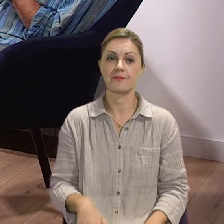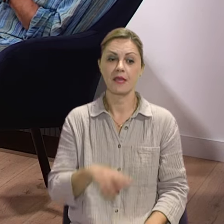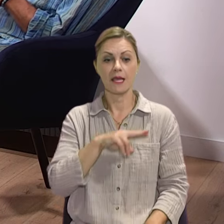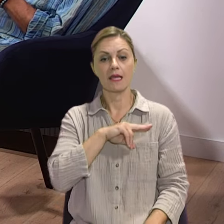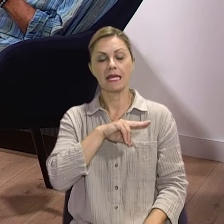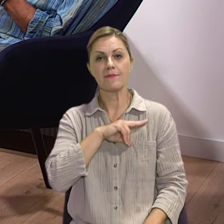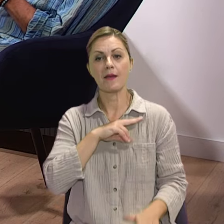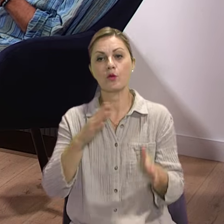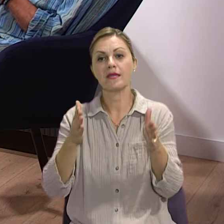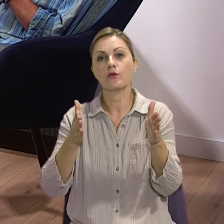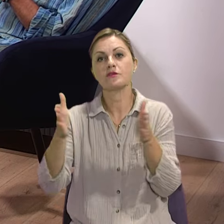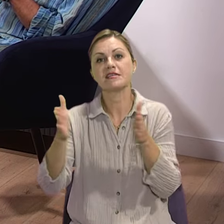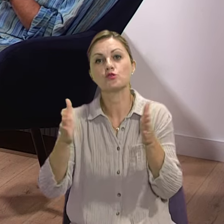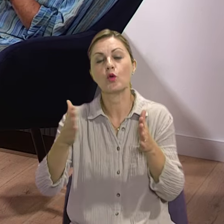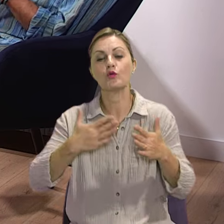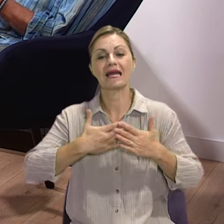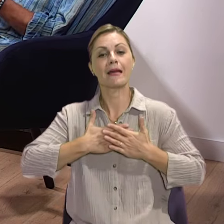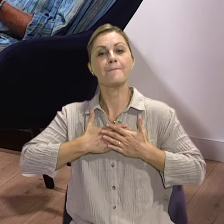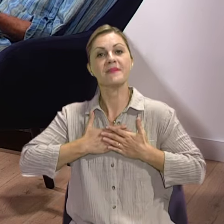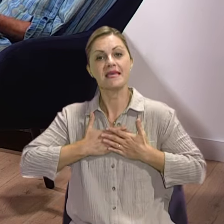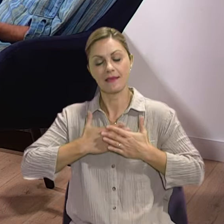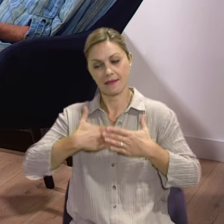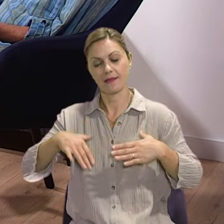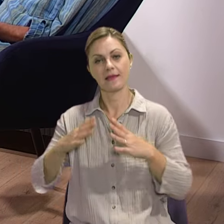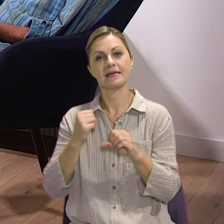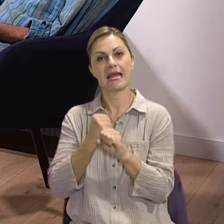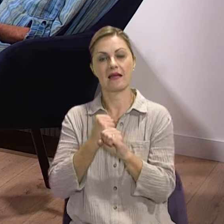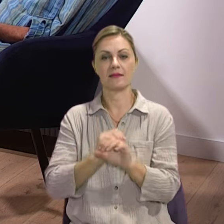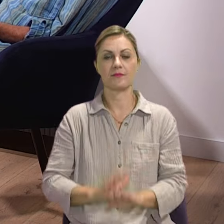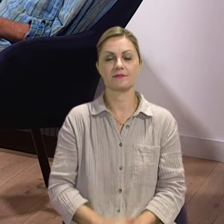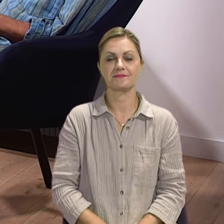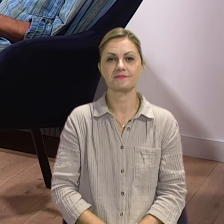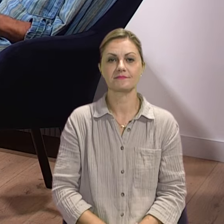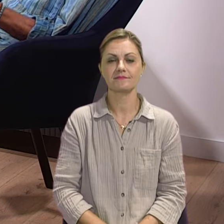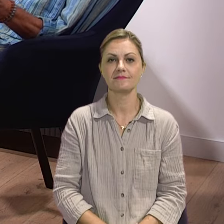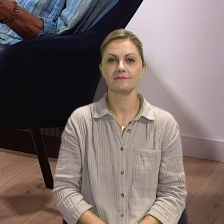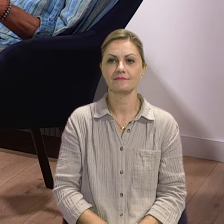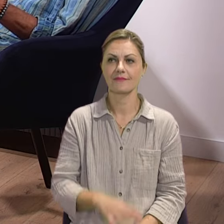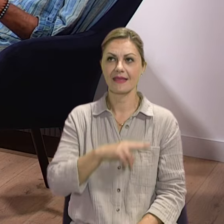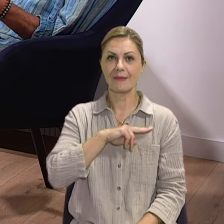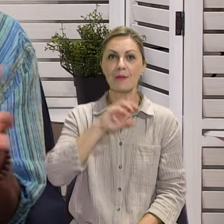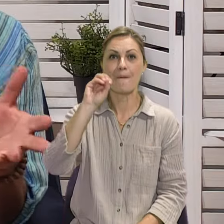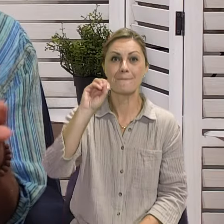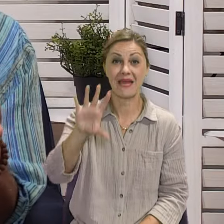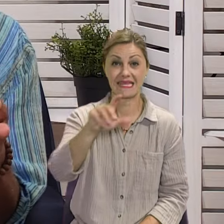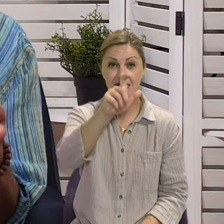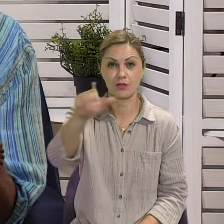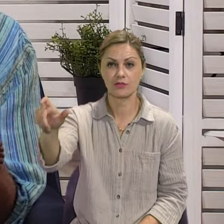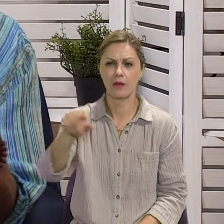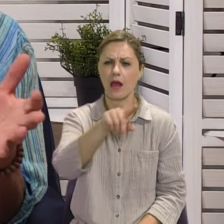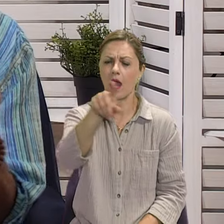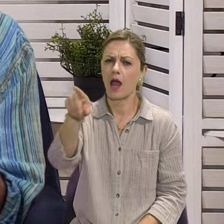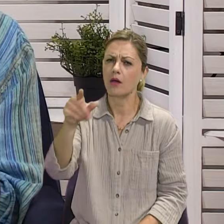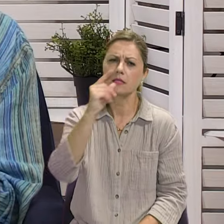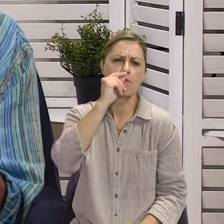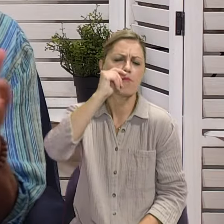svoju sezonicu u planu, ali je svakako to je predivno. To je, znate, kad imate 15 ljudi koji znaju svaki